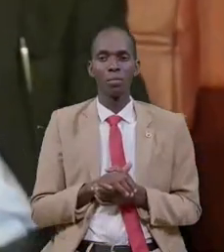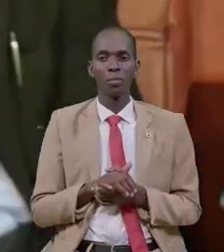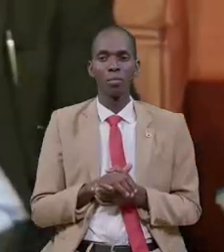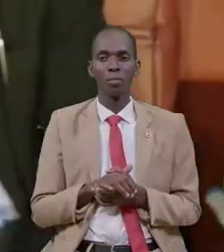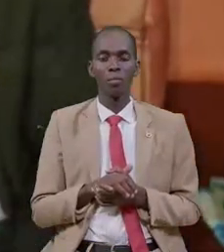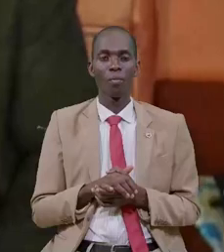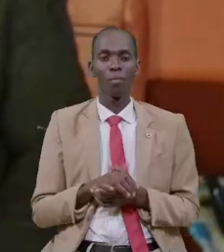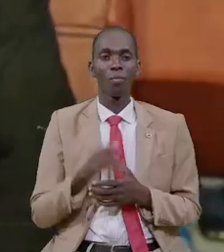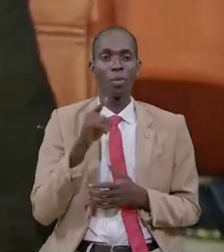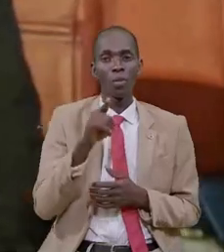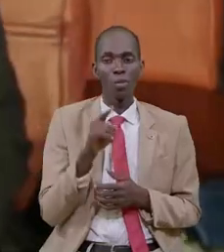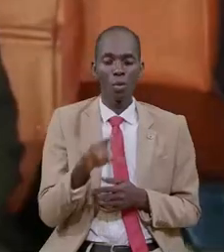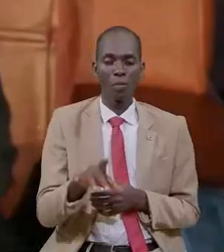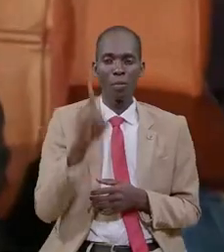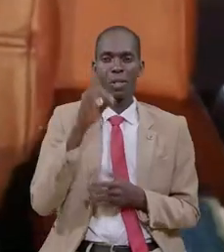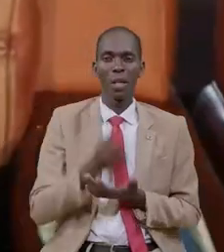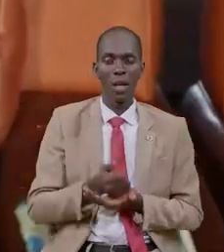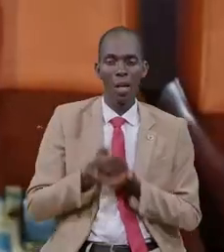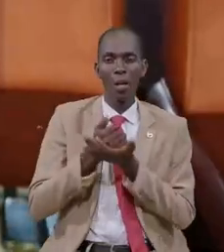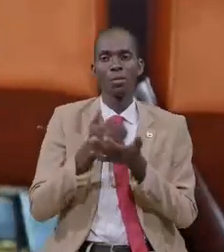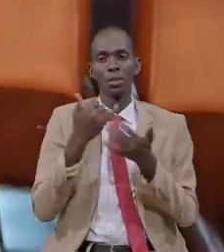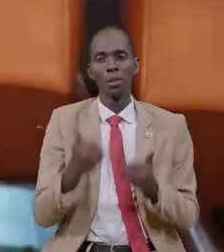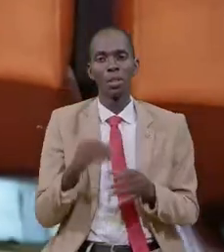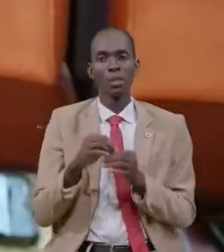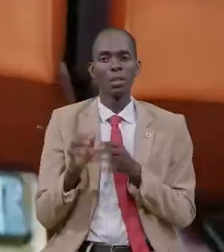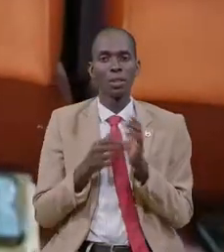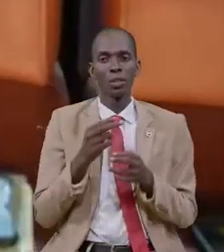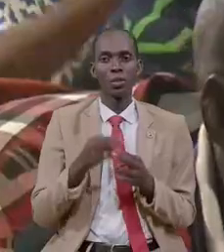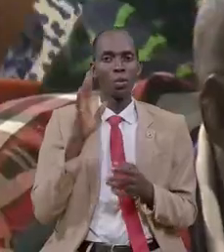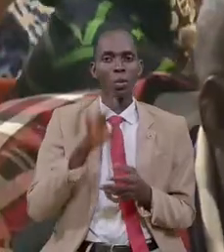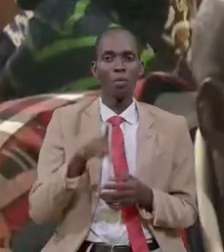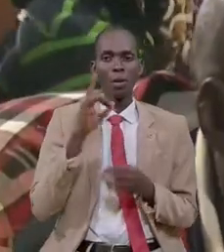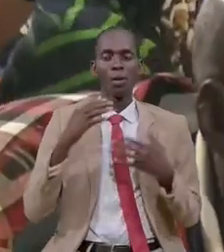Et tu auras du secours maintenant, le